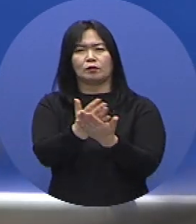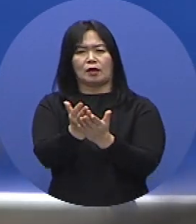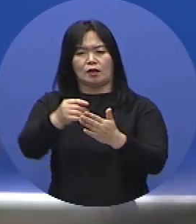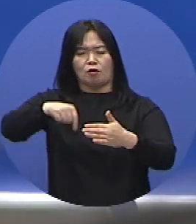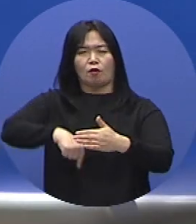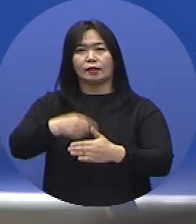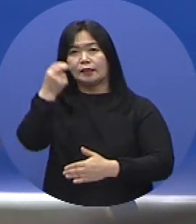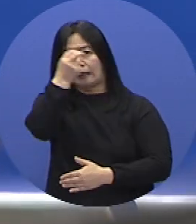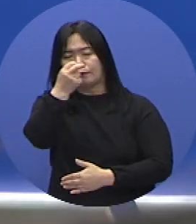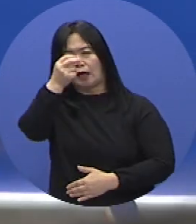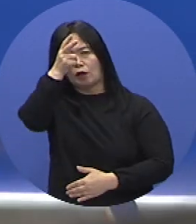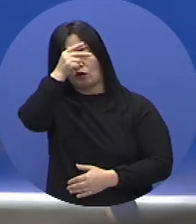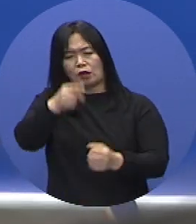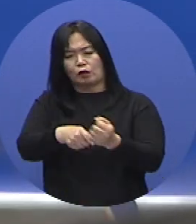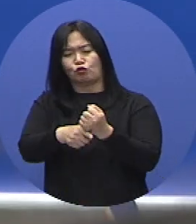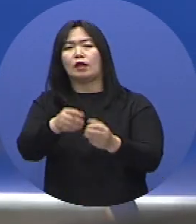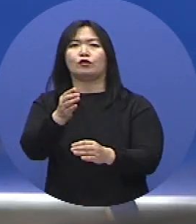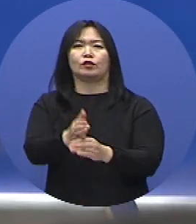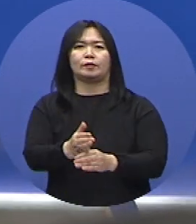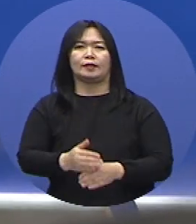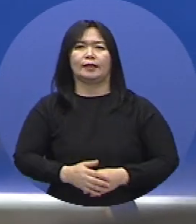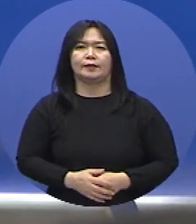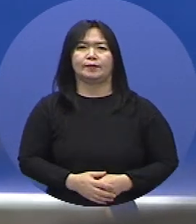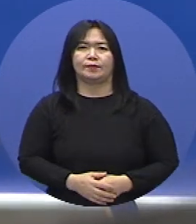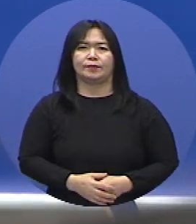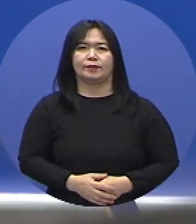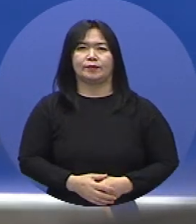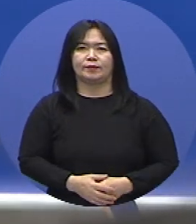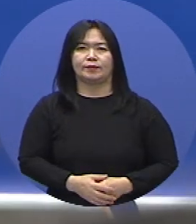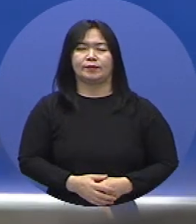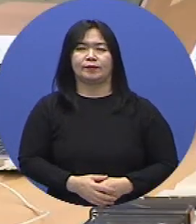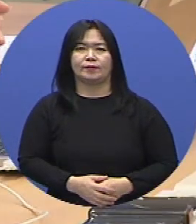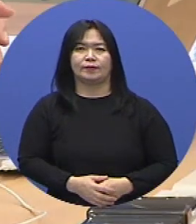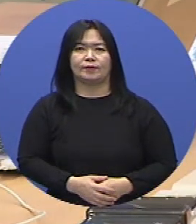감사나 경찰 수사가 진행되고 있습니다 가장가